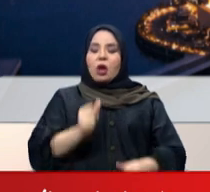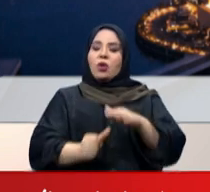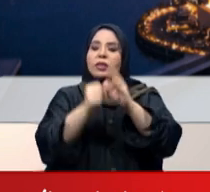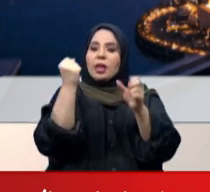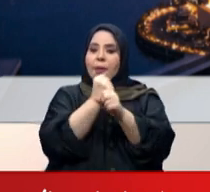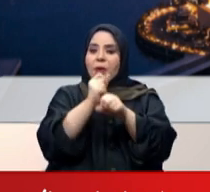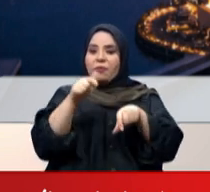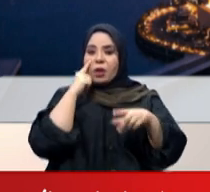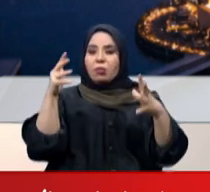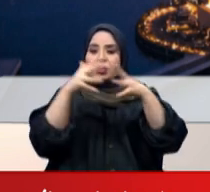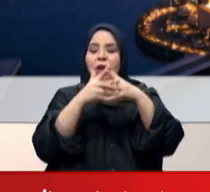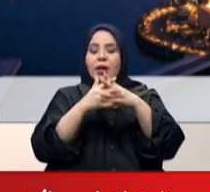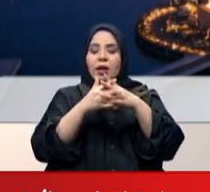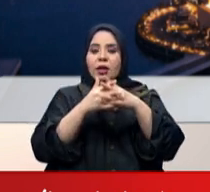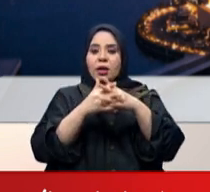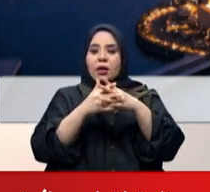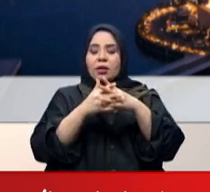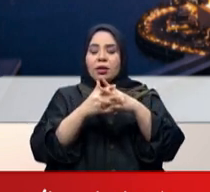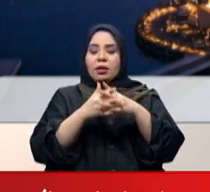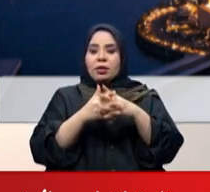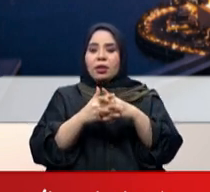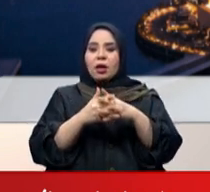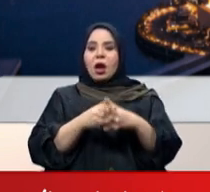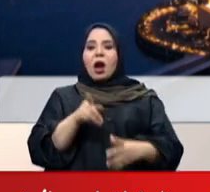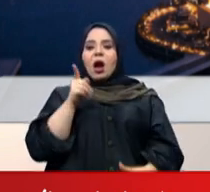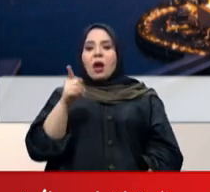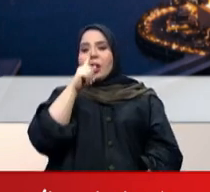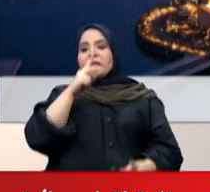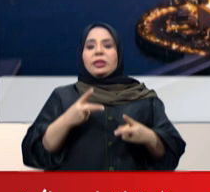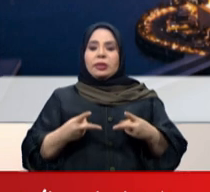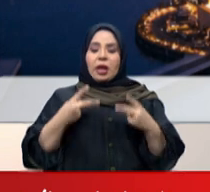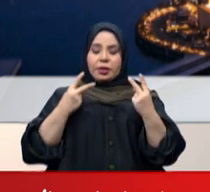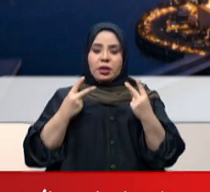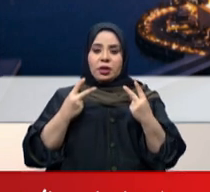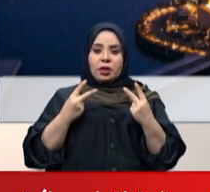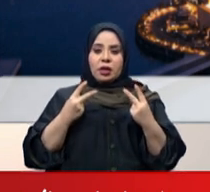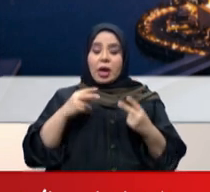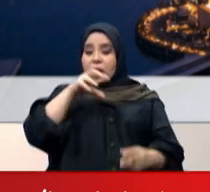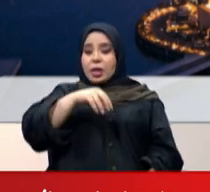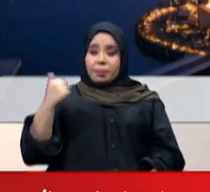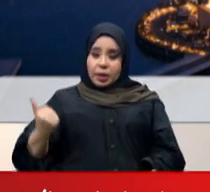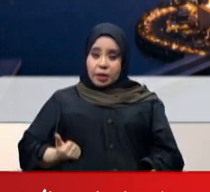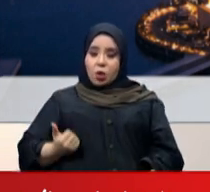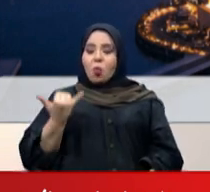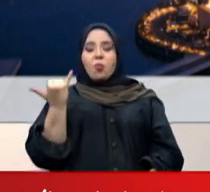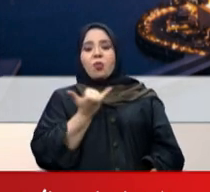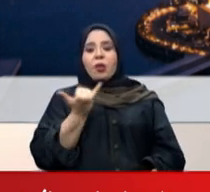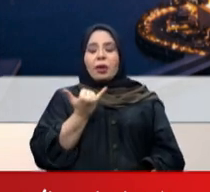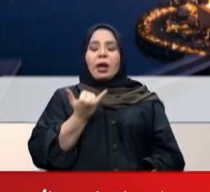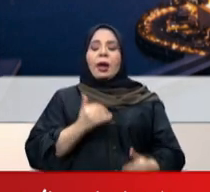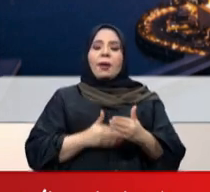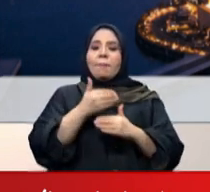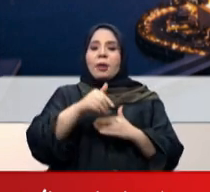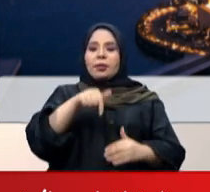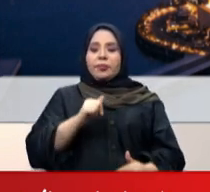بالمشاركة فيها، واللي تعتبر طبعا تقدير نطمح إليه كرواد أعمال بحرينيين. نعم. وهو رفع اسم المملكة عاليا في